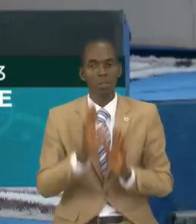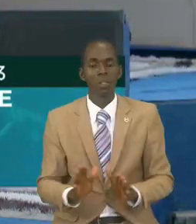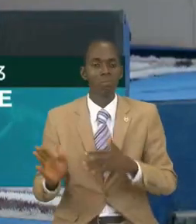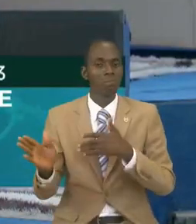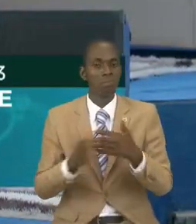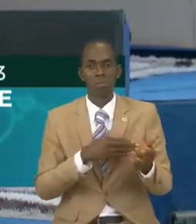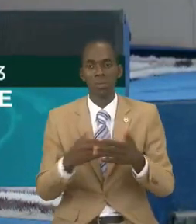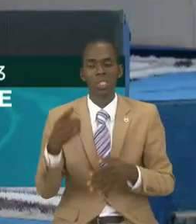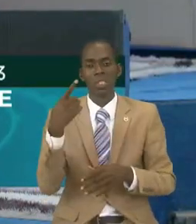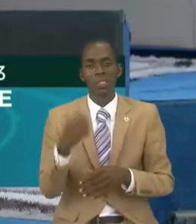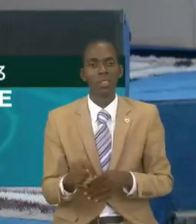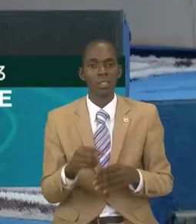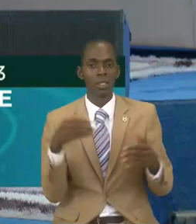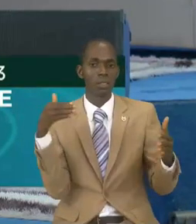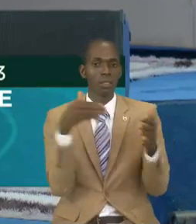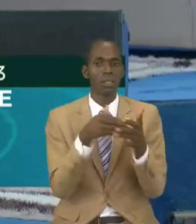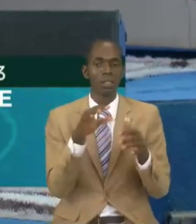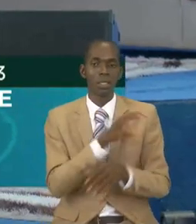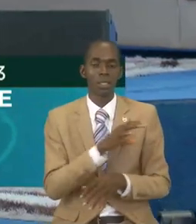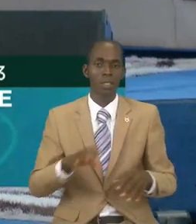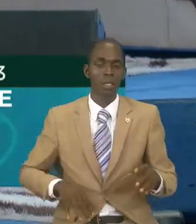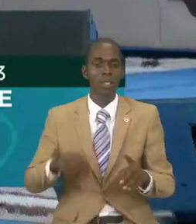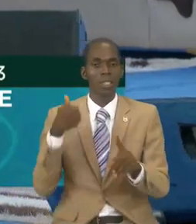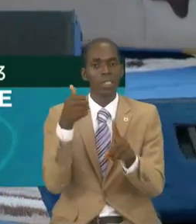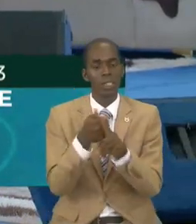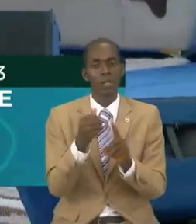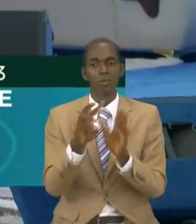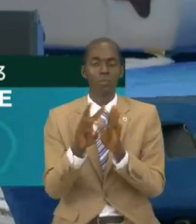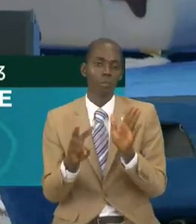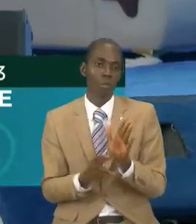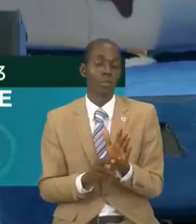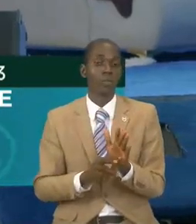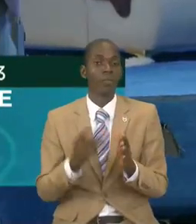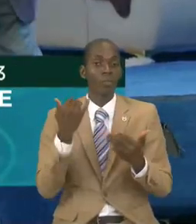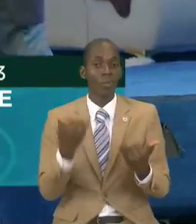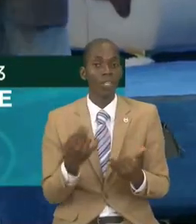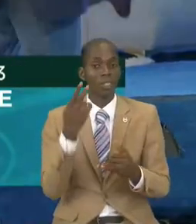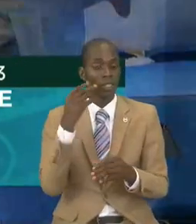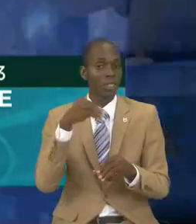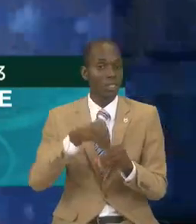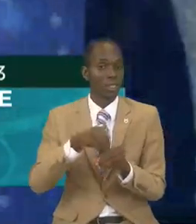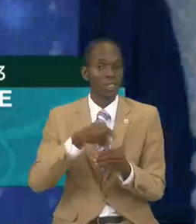malgré la volonté personnelle de l'Antéchrist.